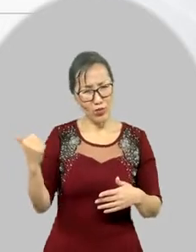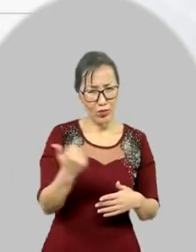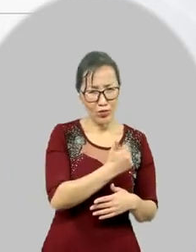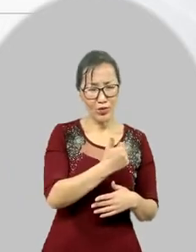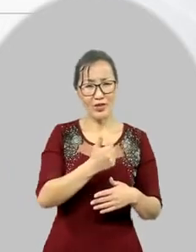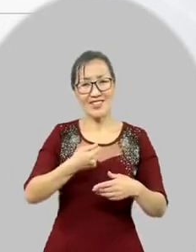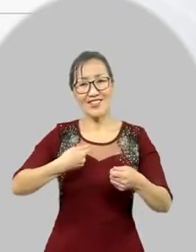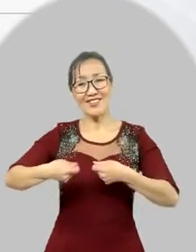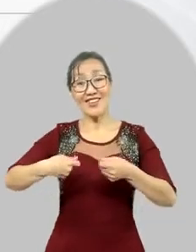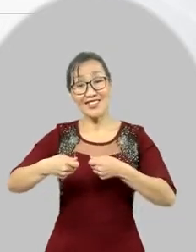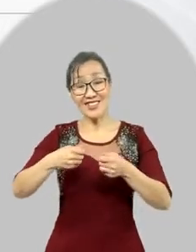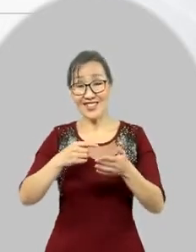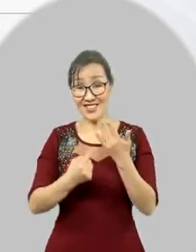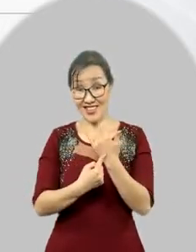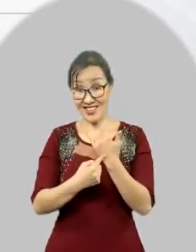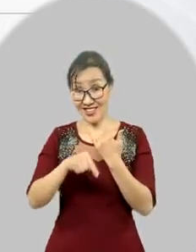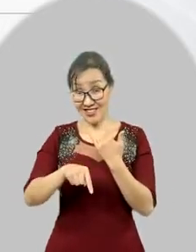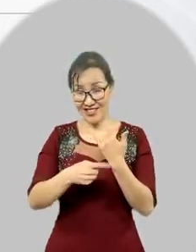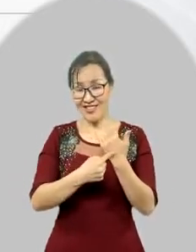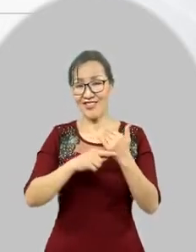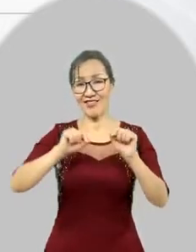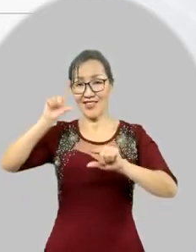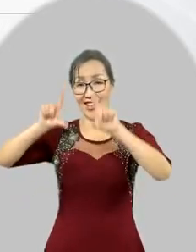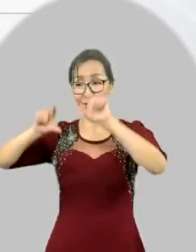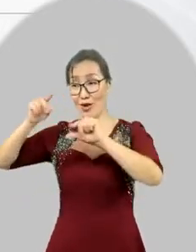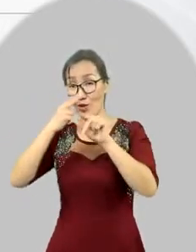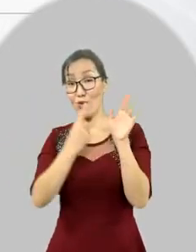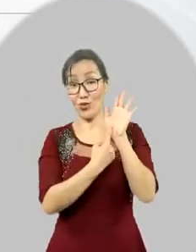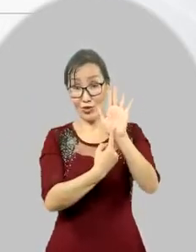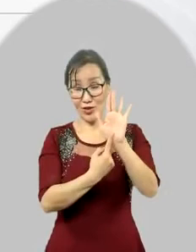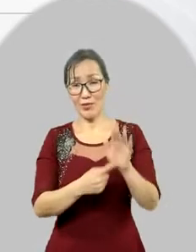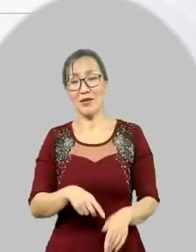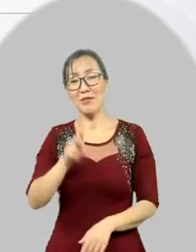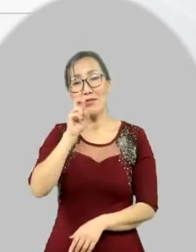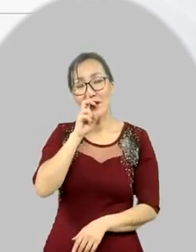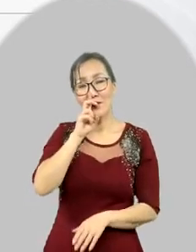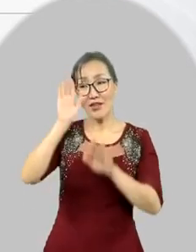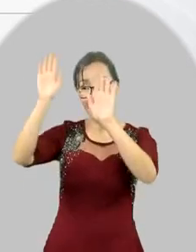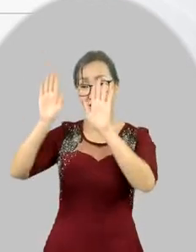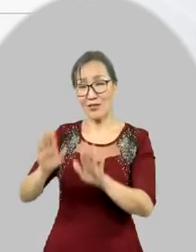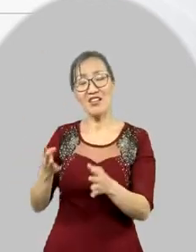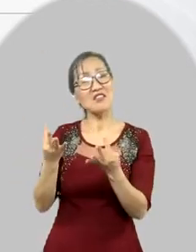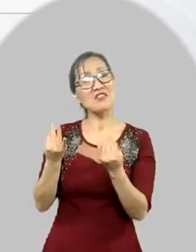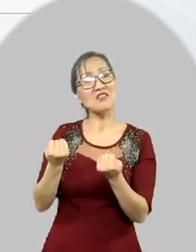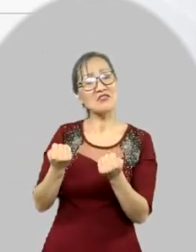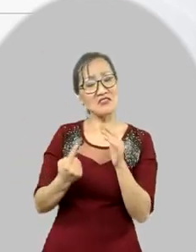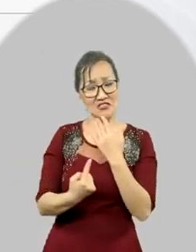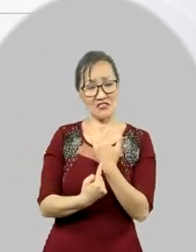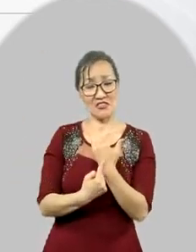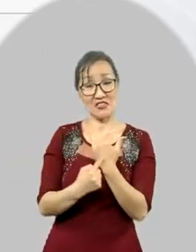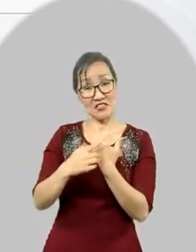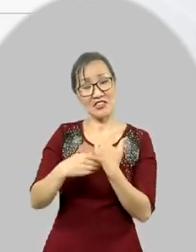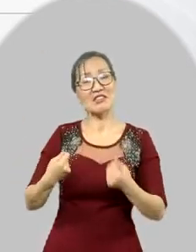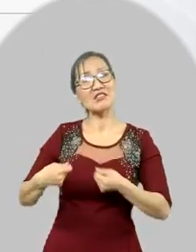диаграмаар үзүүлжээ. Бям ням гарагт хідэн цэцэг зарсан бэ? За үүнийг бүгдээрээ